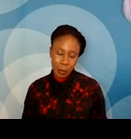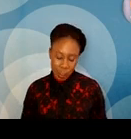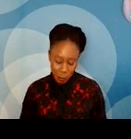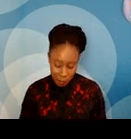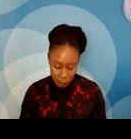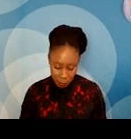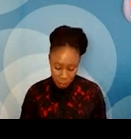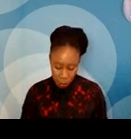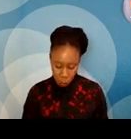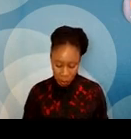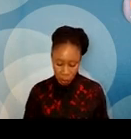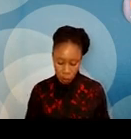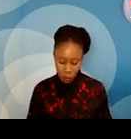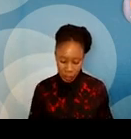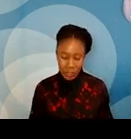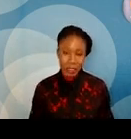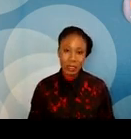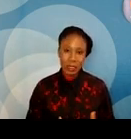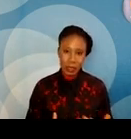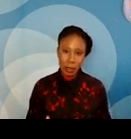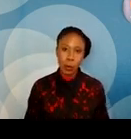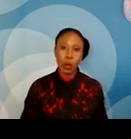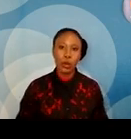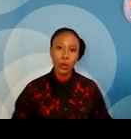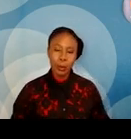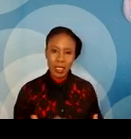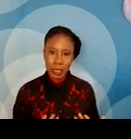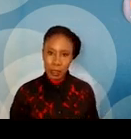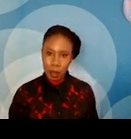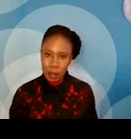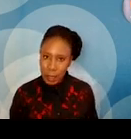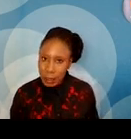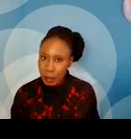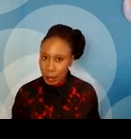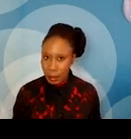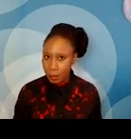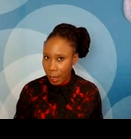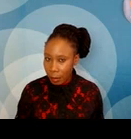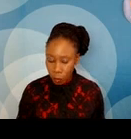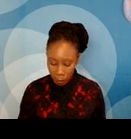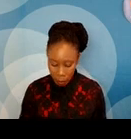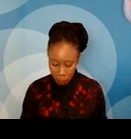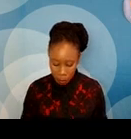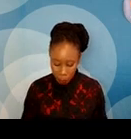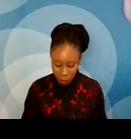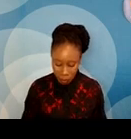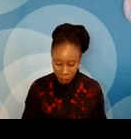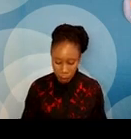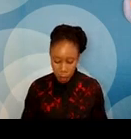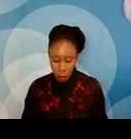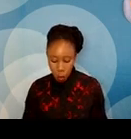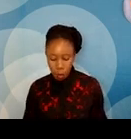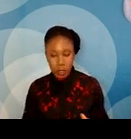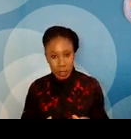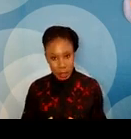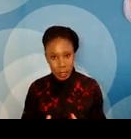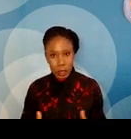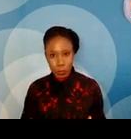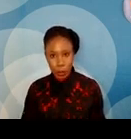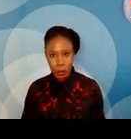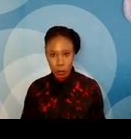digitaliserad arbetsplats. Och där är det ju viktigt att titta på hur pass digitalt intensiv är våra arbetsplatser